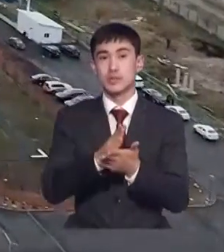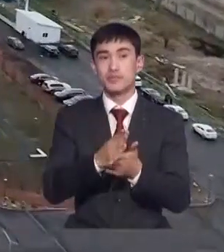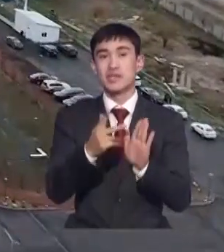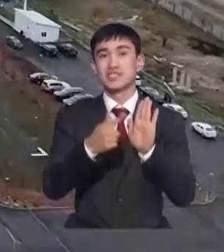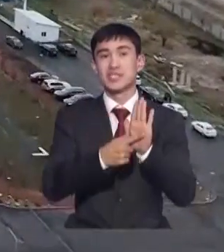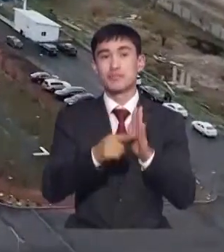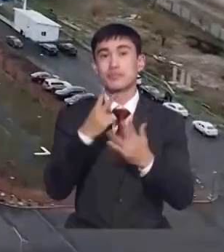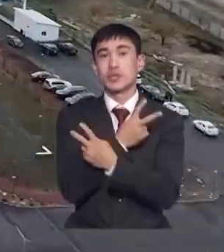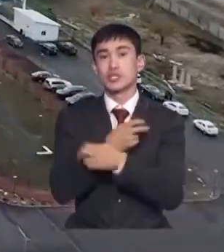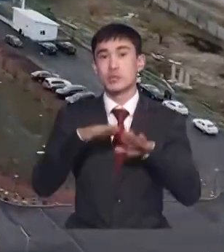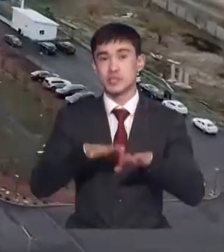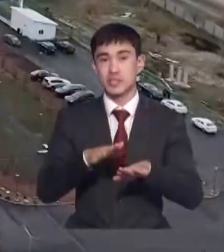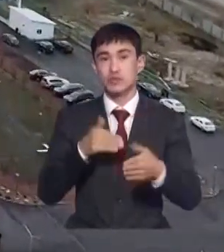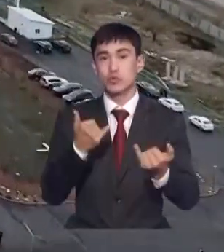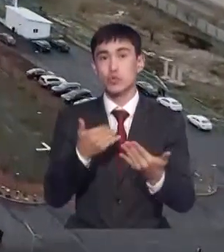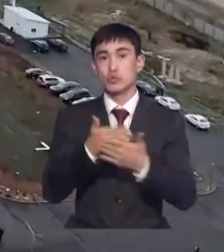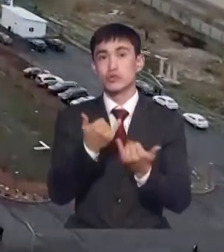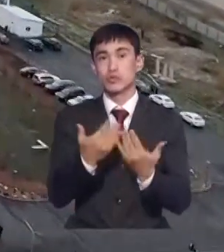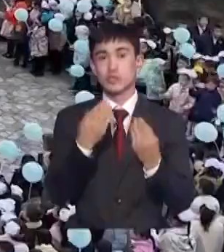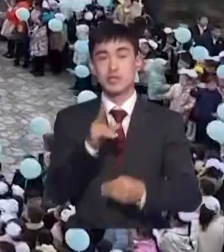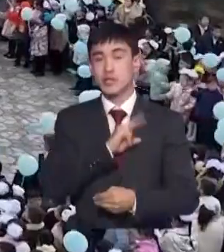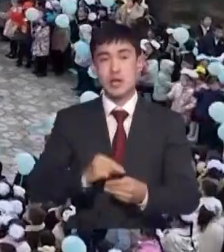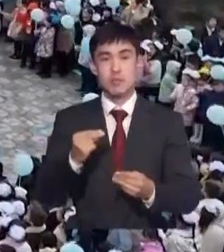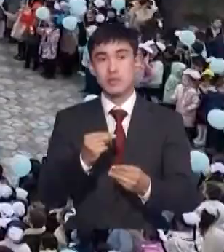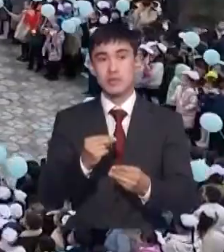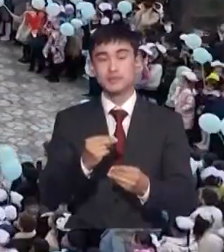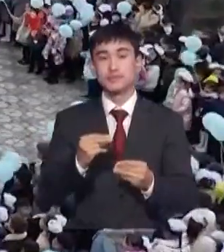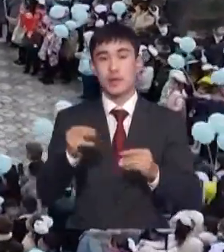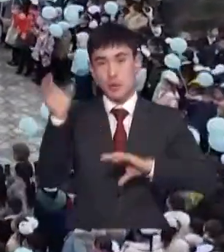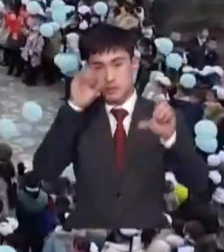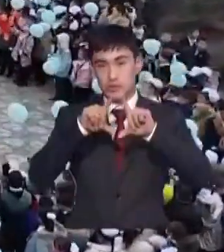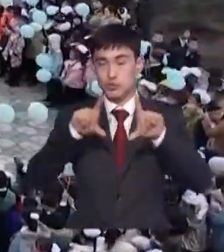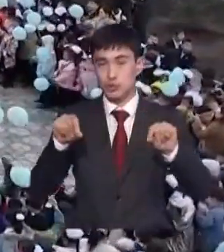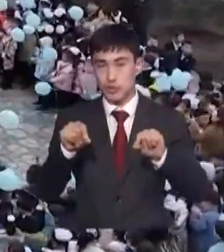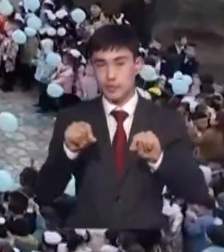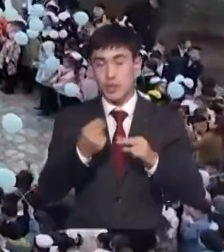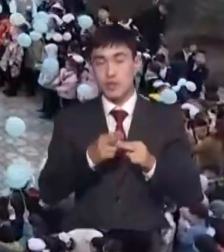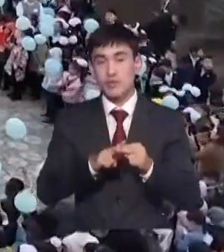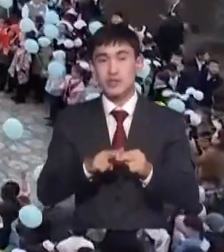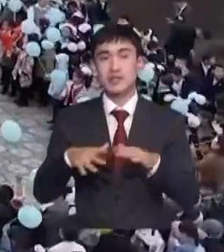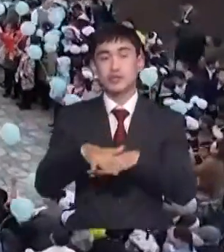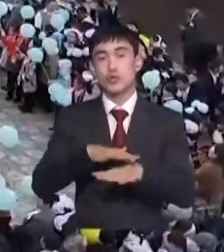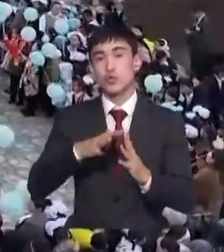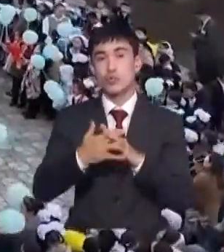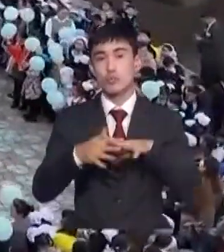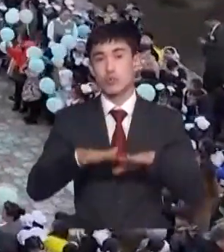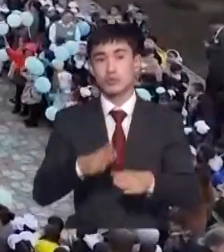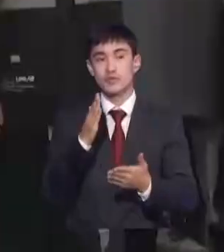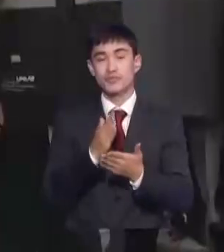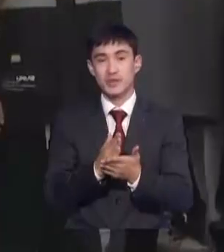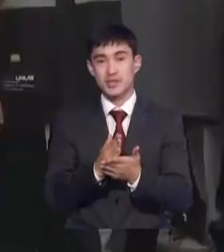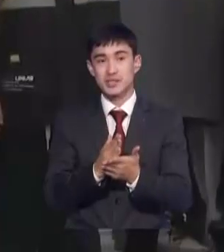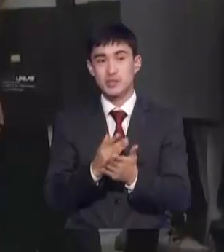порядка 7 дачных массивов, до сегодняшнего дня не было ни одного очага образования. К тому же в этих населенных пунктах